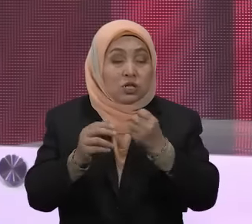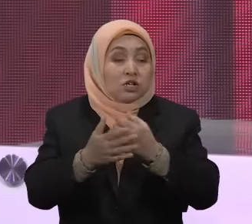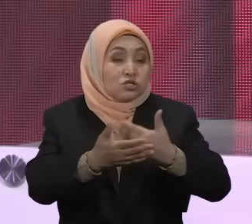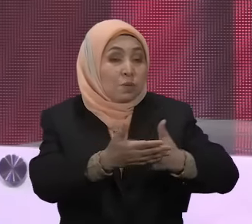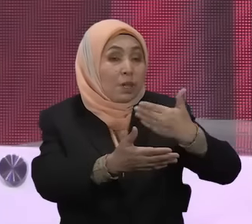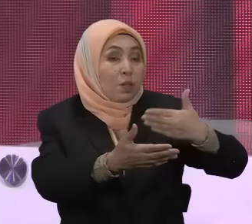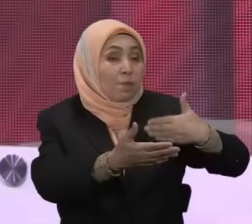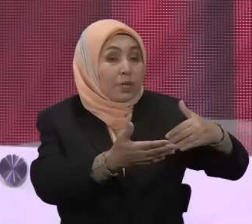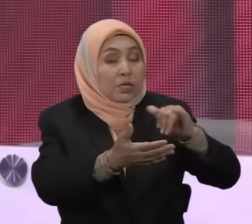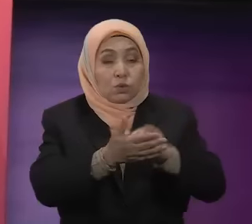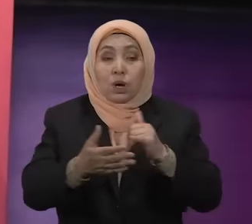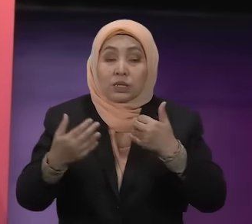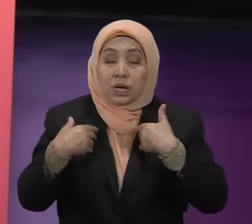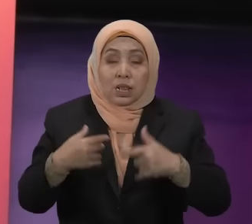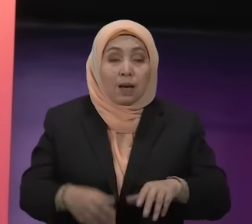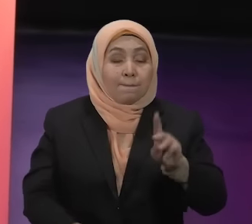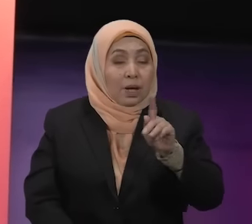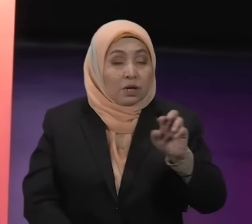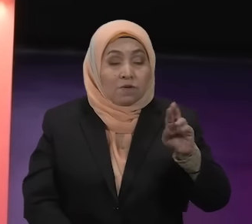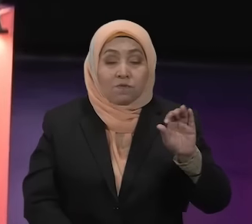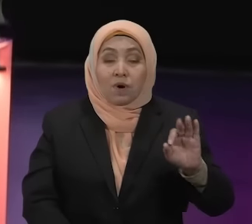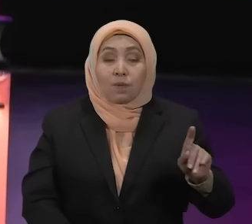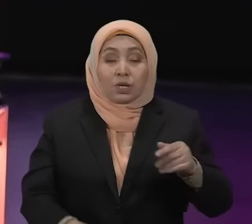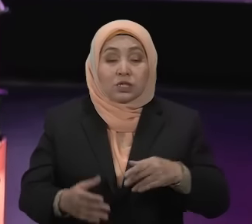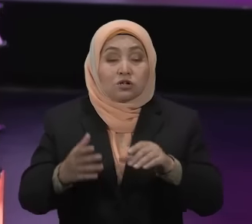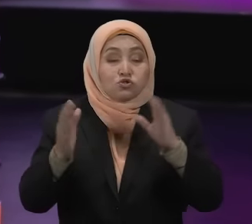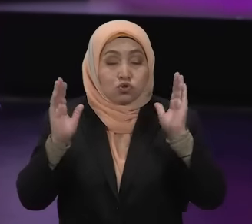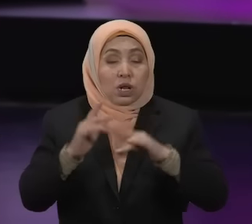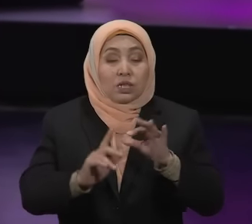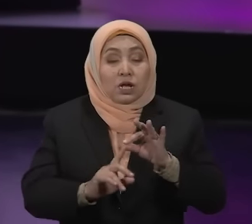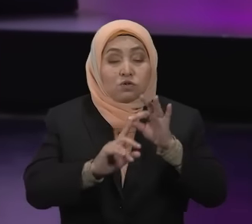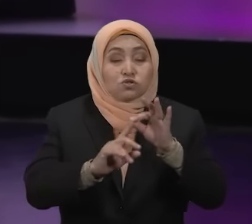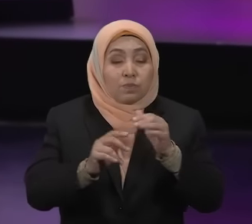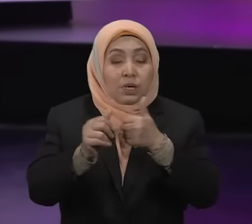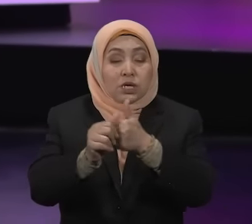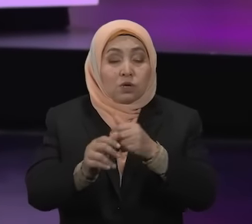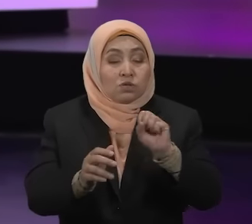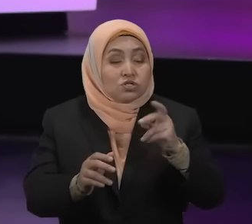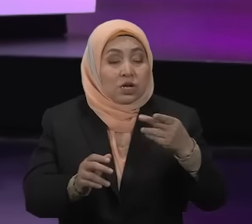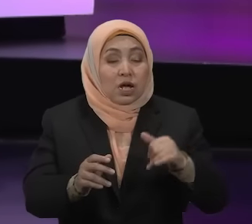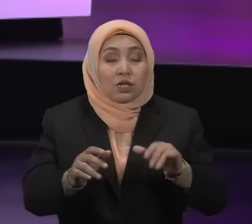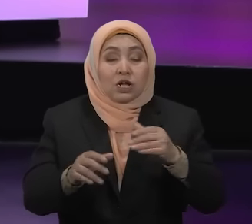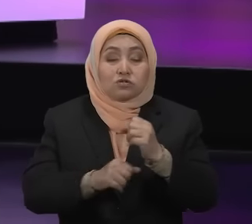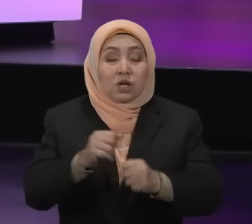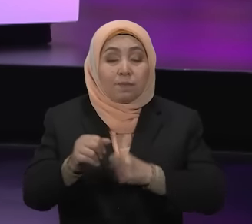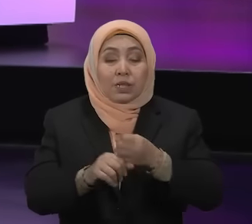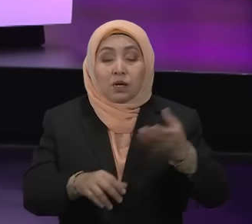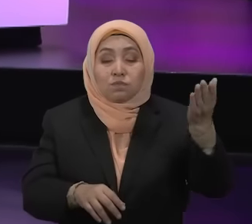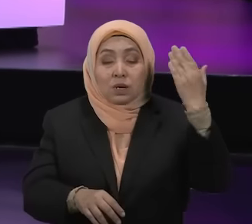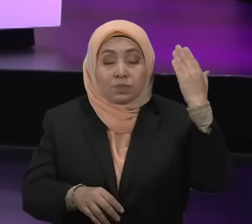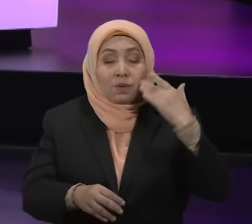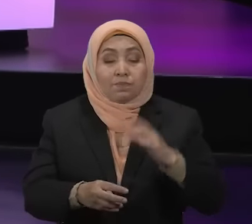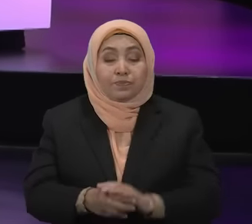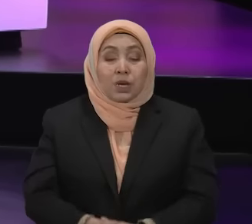ini. Ya, itu adalah makrifah, menunjukkan salat yang khusus mengikut syariat pada zaman Nabi sallallahu